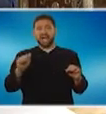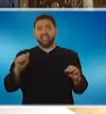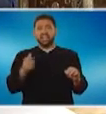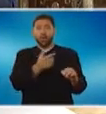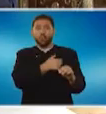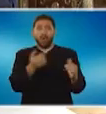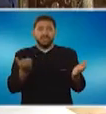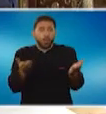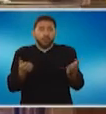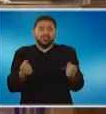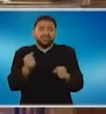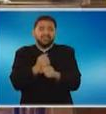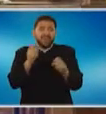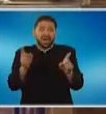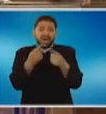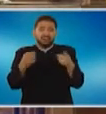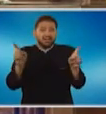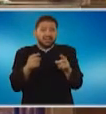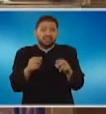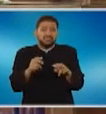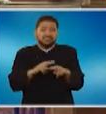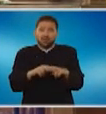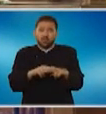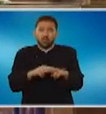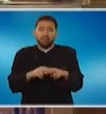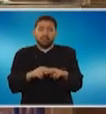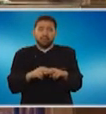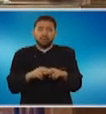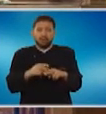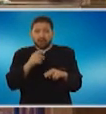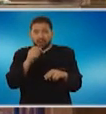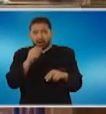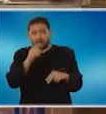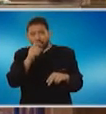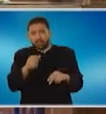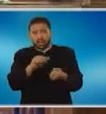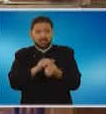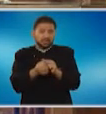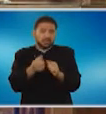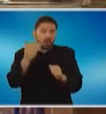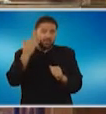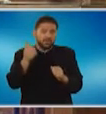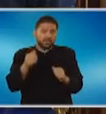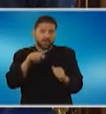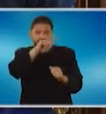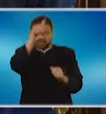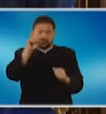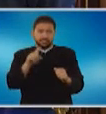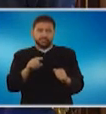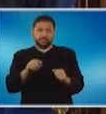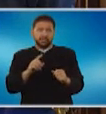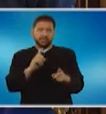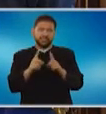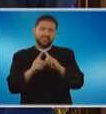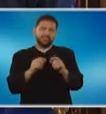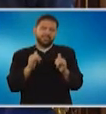Poate oricine să fie cântăreț sau să se substituie acestuia? bărbat sau femeie? Cum să discutăm acum